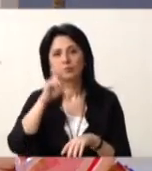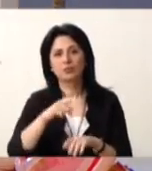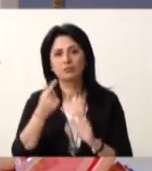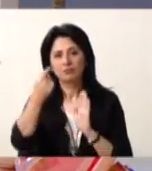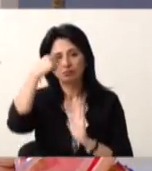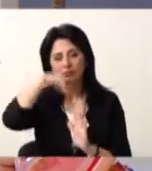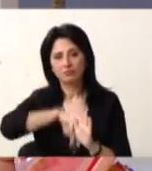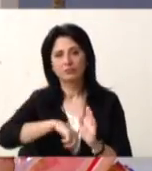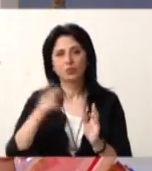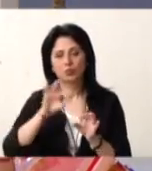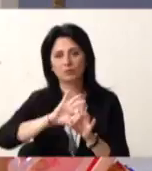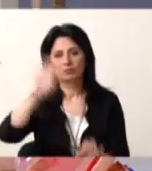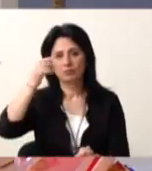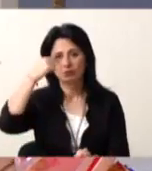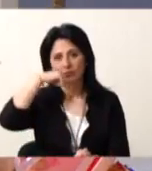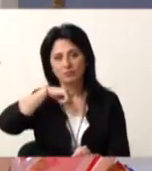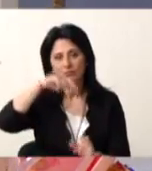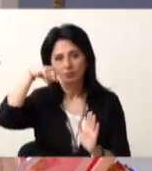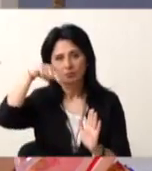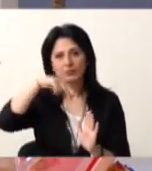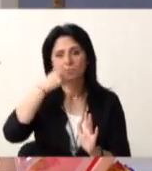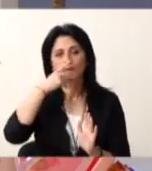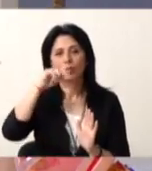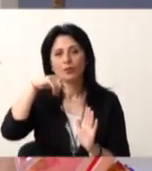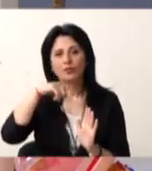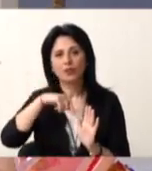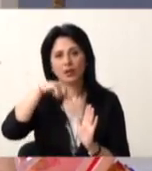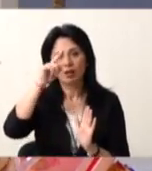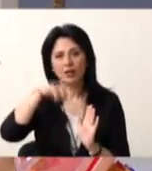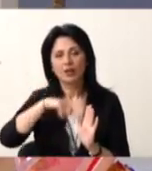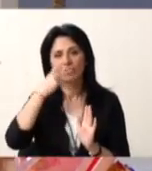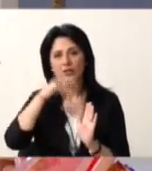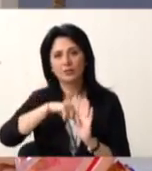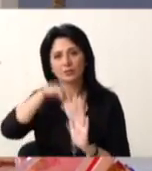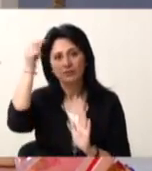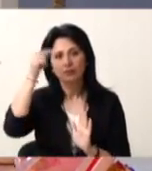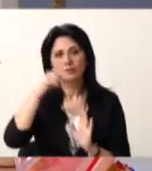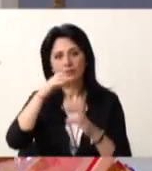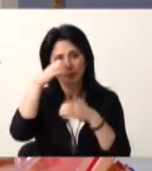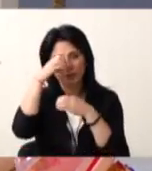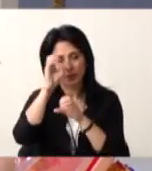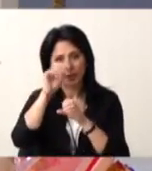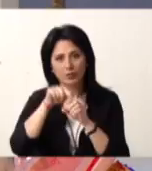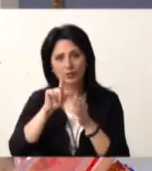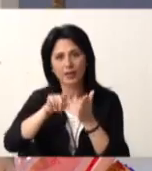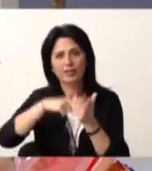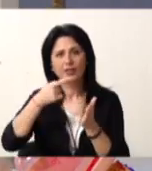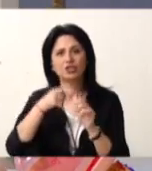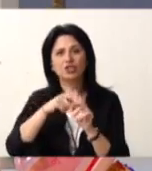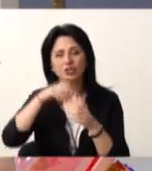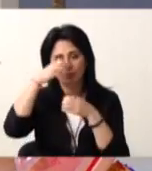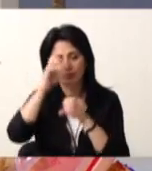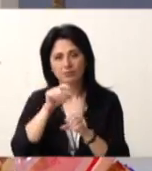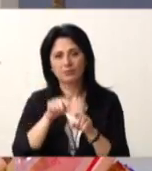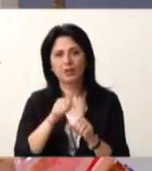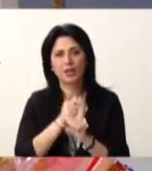დროს ხდება ამ უბნის ბიოფსიის აღება, ანუ ნაგალიჯის აღება და მერე მიკროსკოპის ქვეშ ხდება ამ კვიან დიაგნოზის